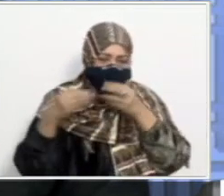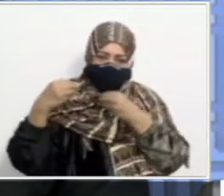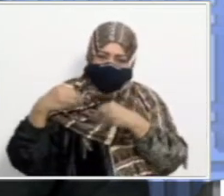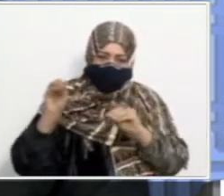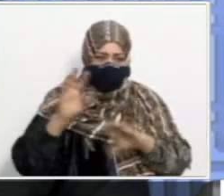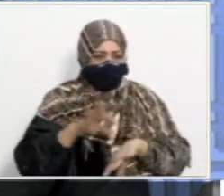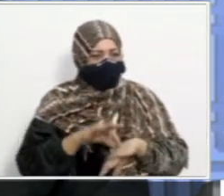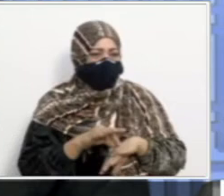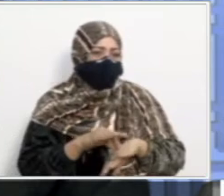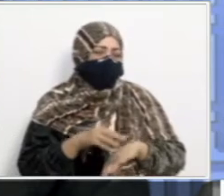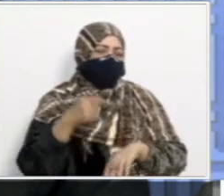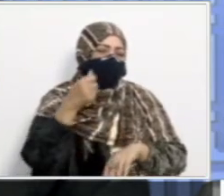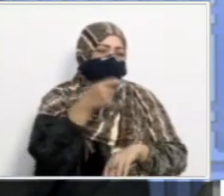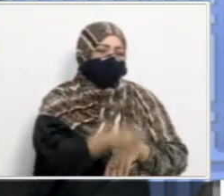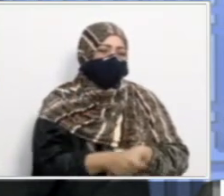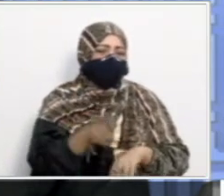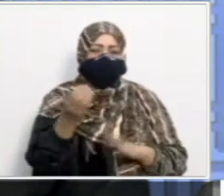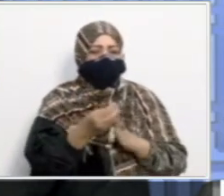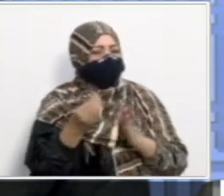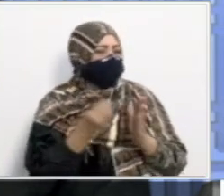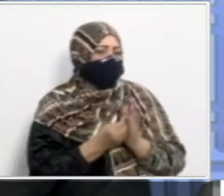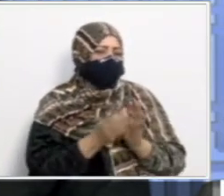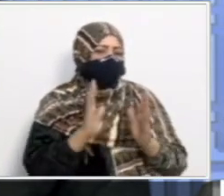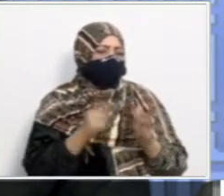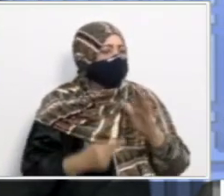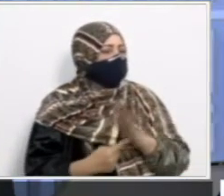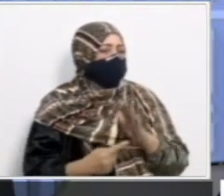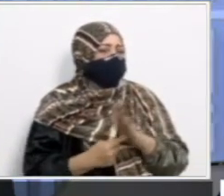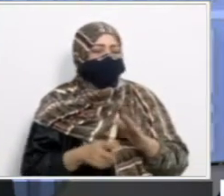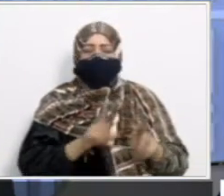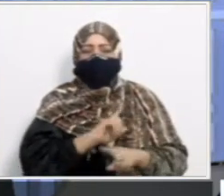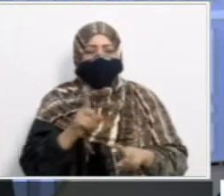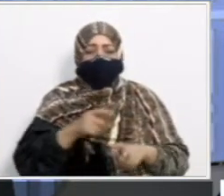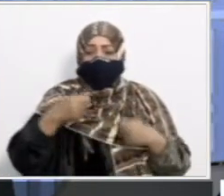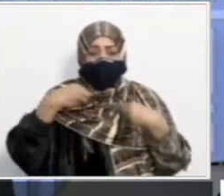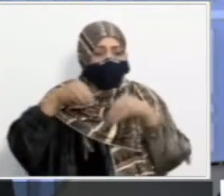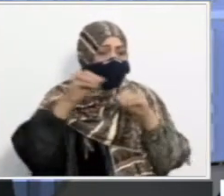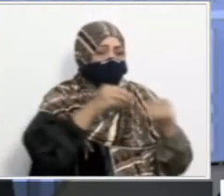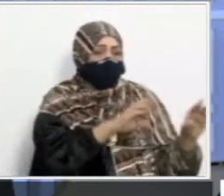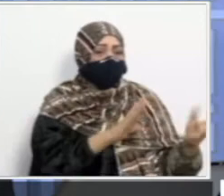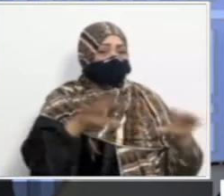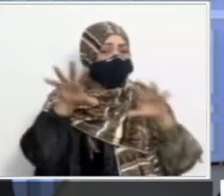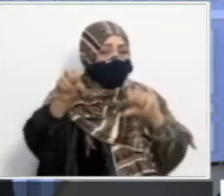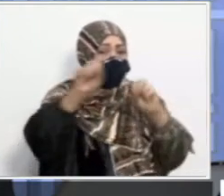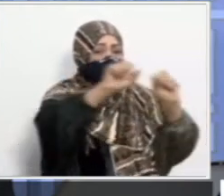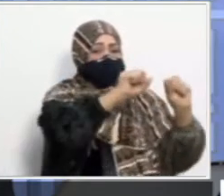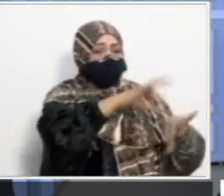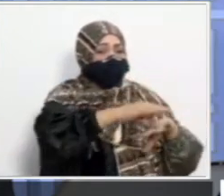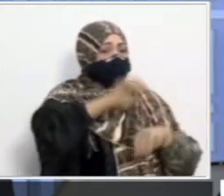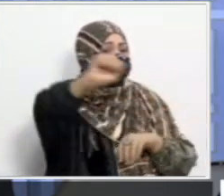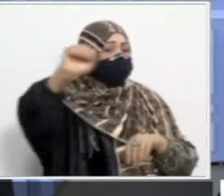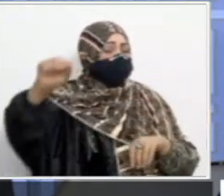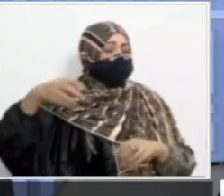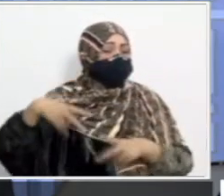لا بإذن الدولة ولا بغير إذنها، لأنها مملوكة للناس، وإنما يستأذن أصحابها. لا يجوز